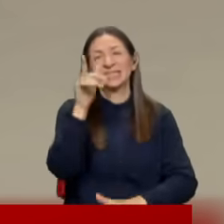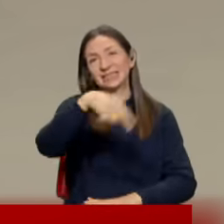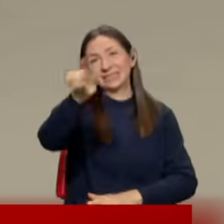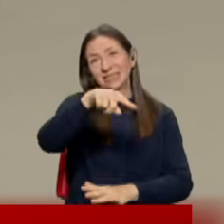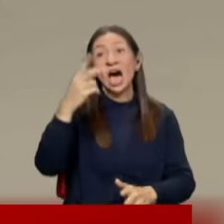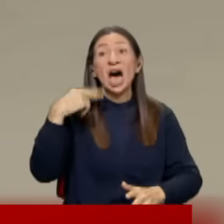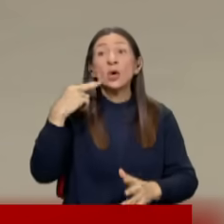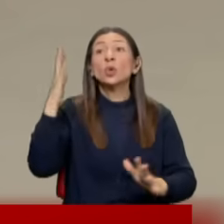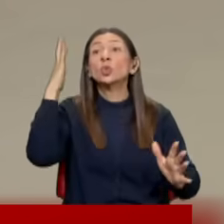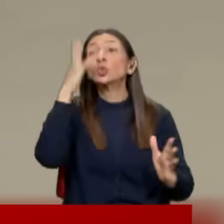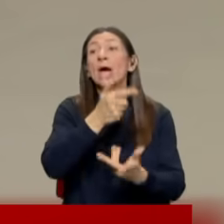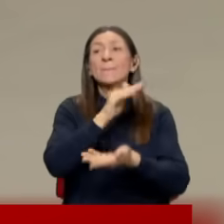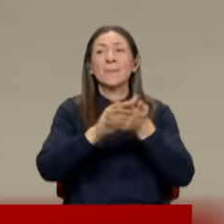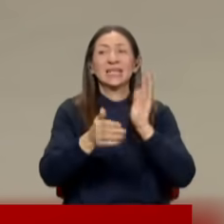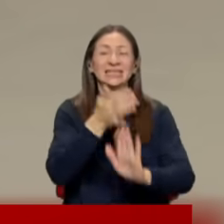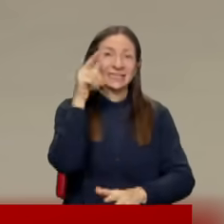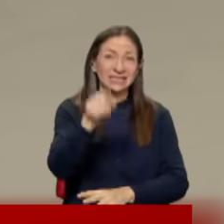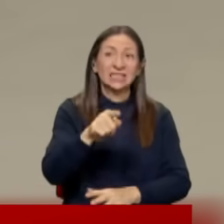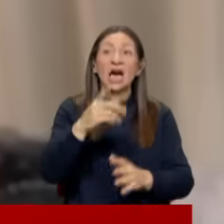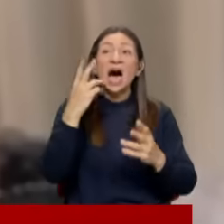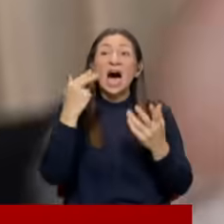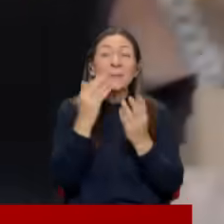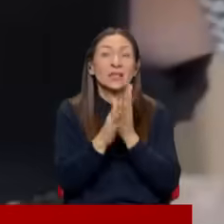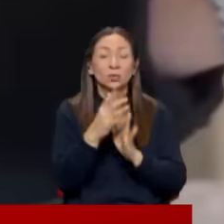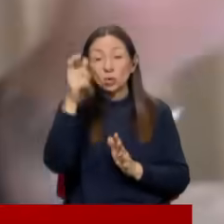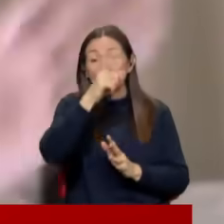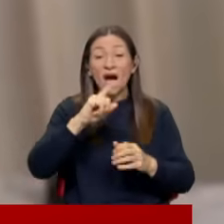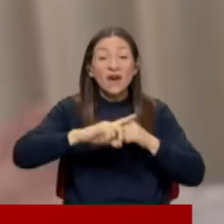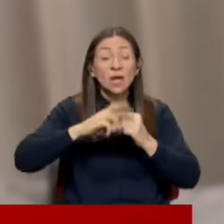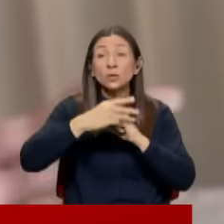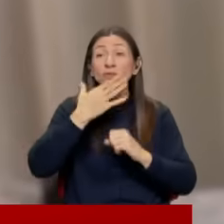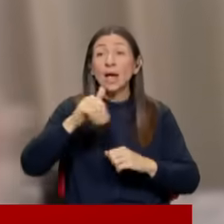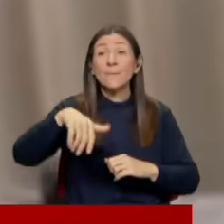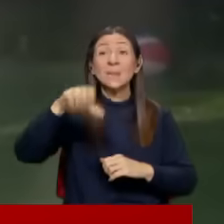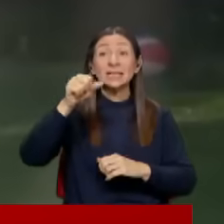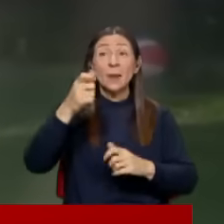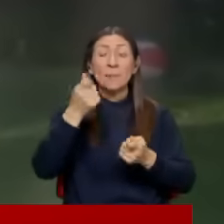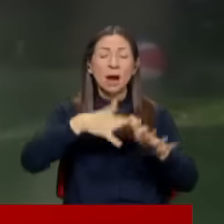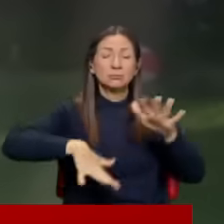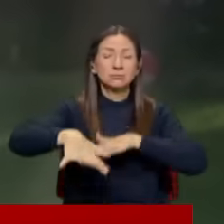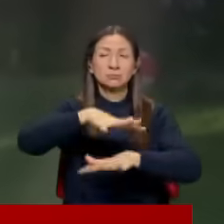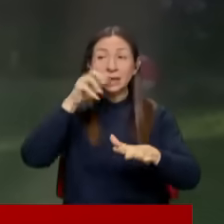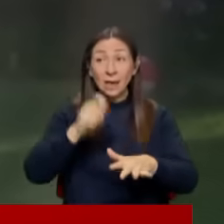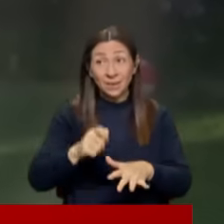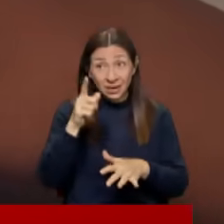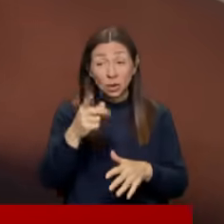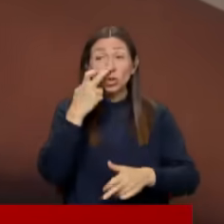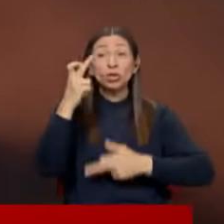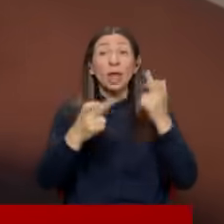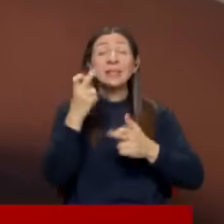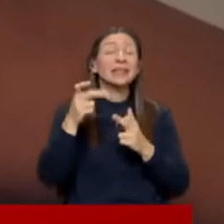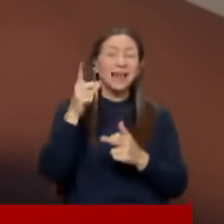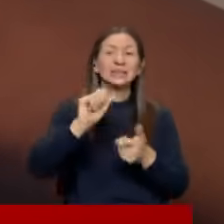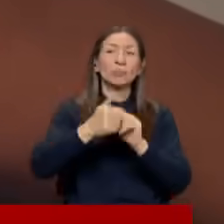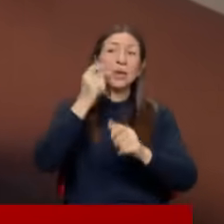Ahlakı, utanmayı yok ettiniz, arı yok ettiniz. Türkiye haftalardır güzellik merkezleri üzerinden para aklama iddialarını, dolandırılan